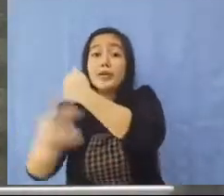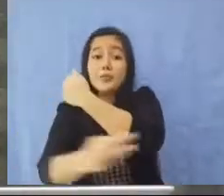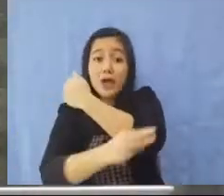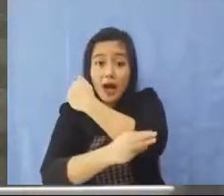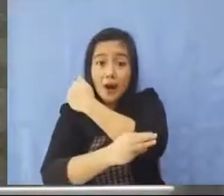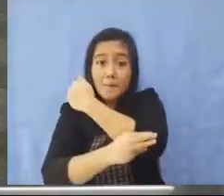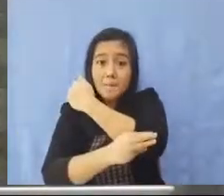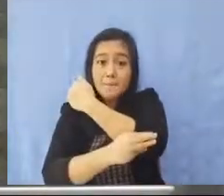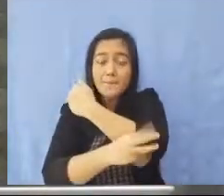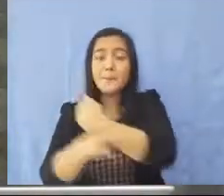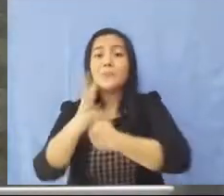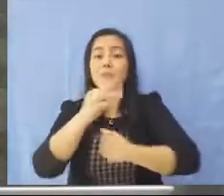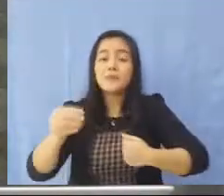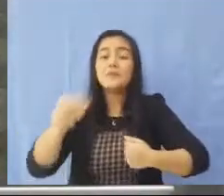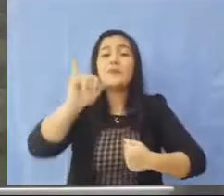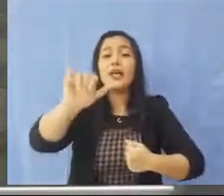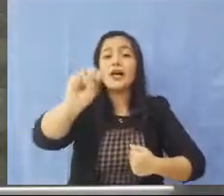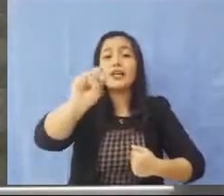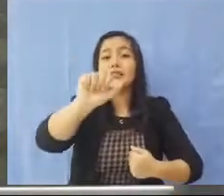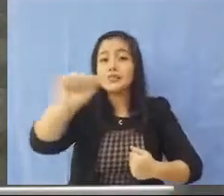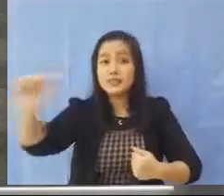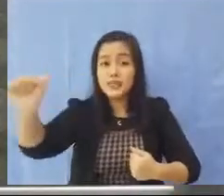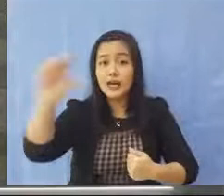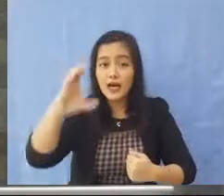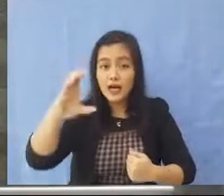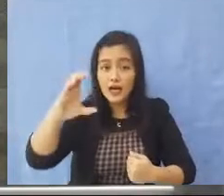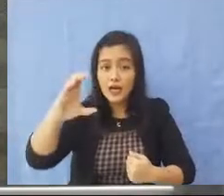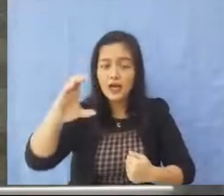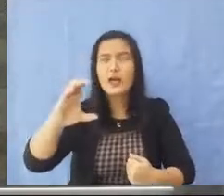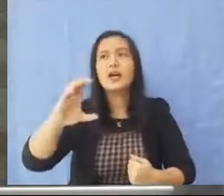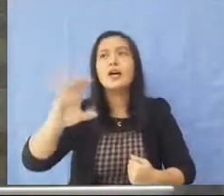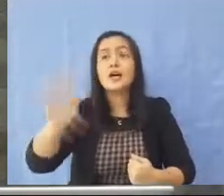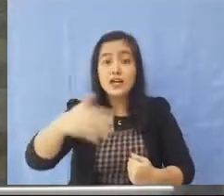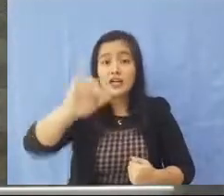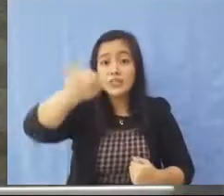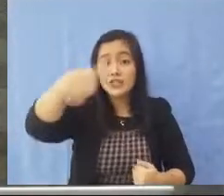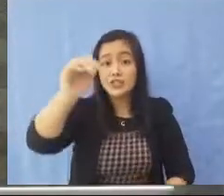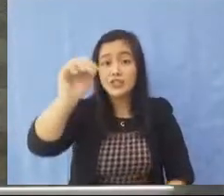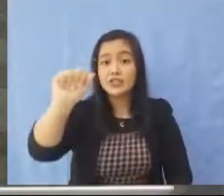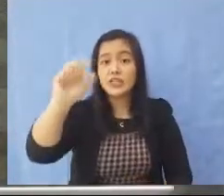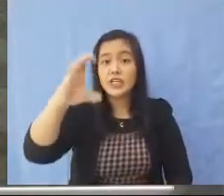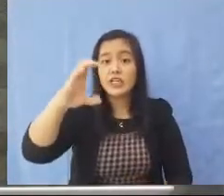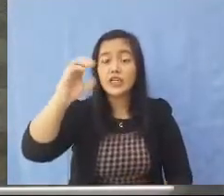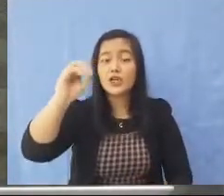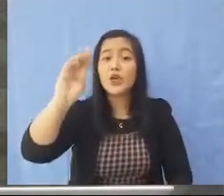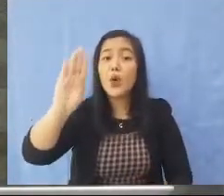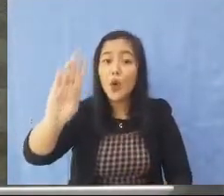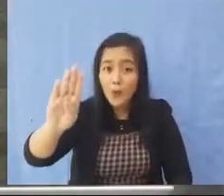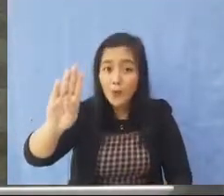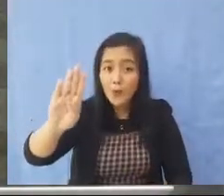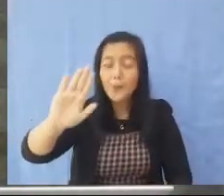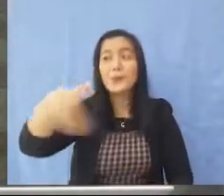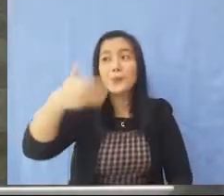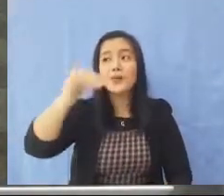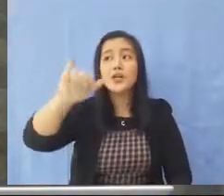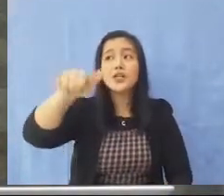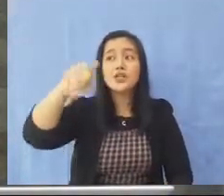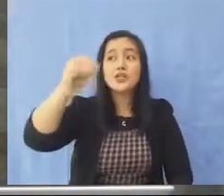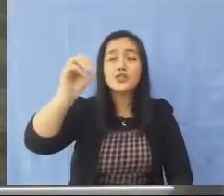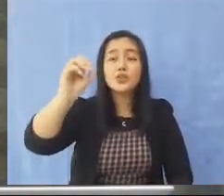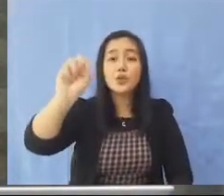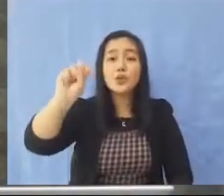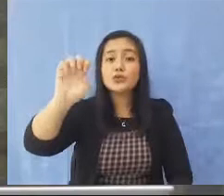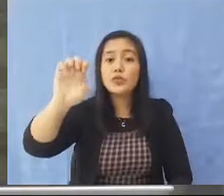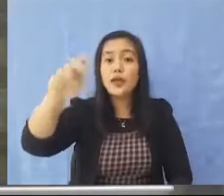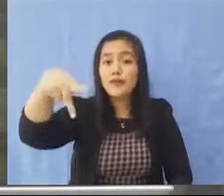of Abraham, family of Isaac, Jacob, Esau, and patungkol kay Joseph as well. So yan po ay